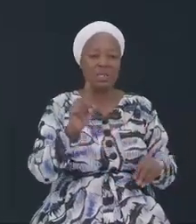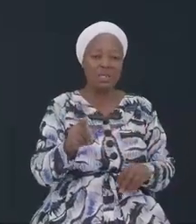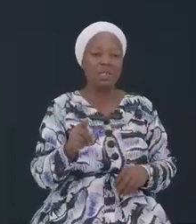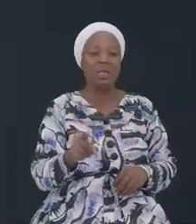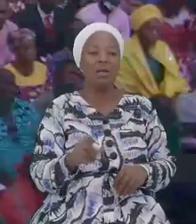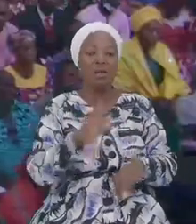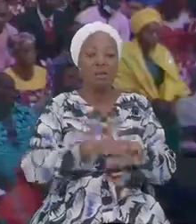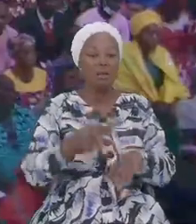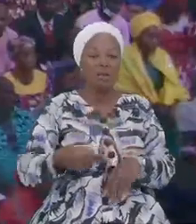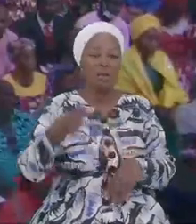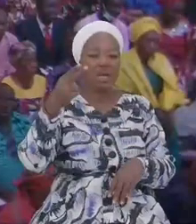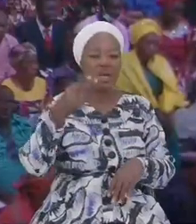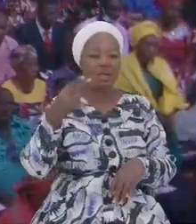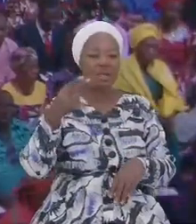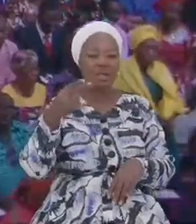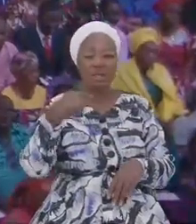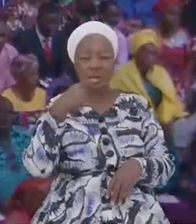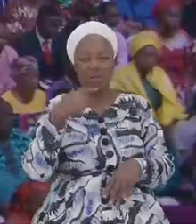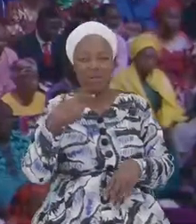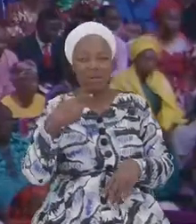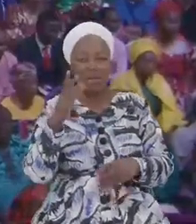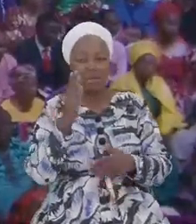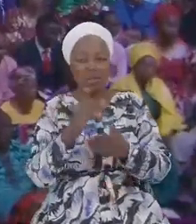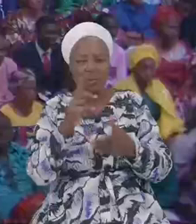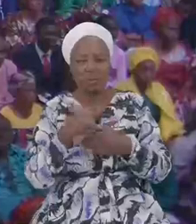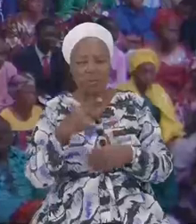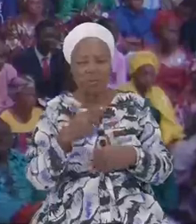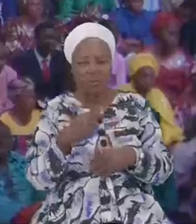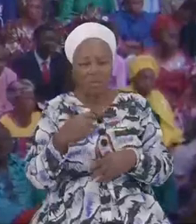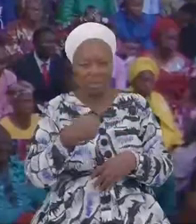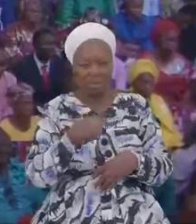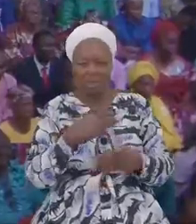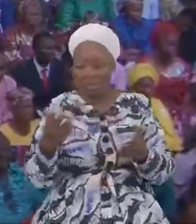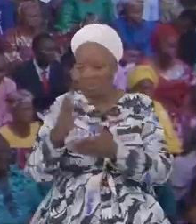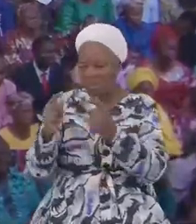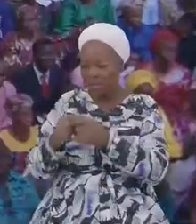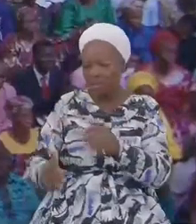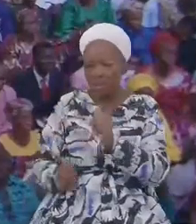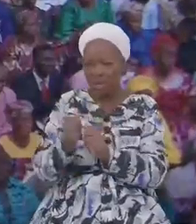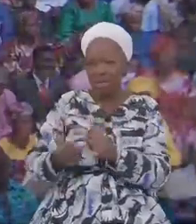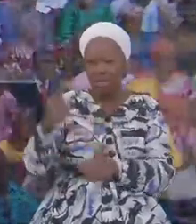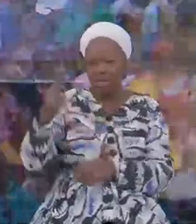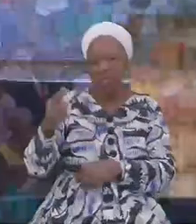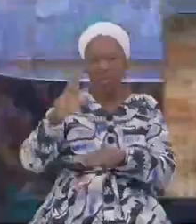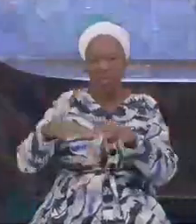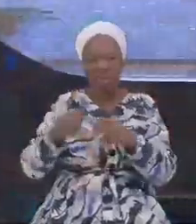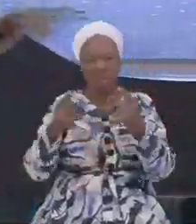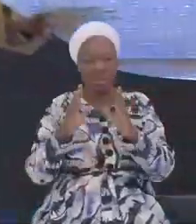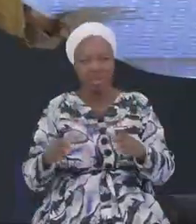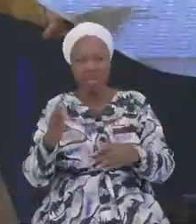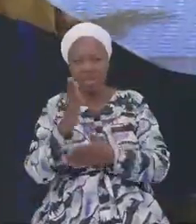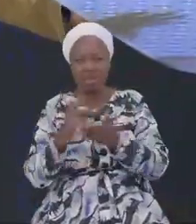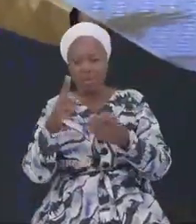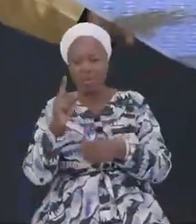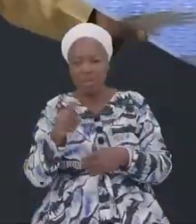supériorité. Quelqu'un dit, il dit, il sera plus, quelqu'un qui est sanctifié est plus élevé. Quelqu'un qui est sauvé est